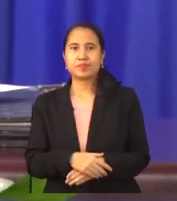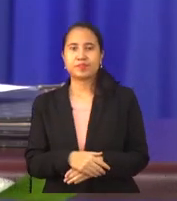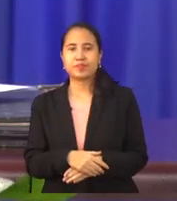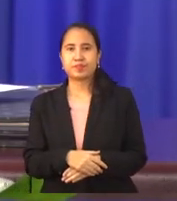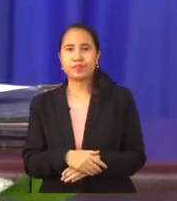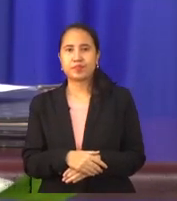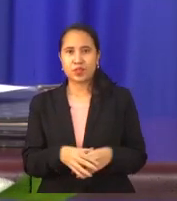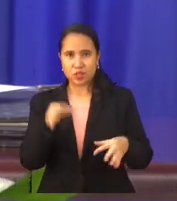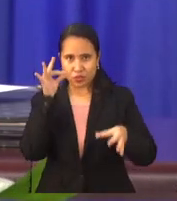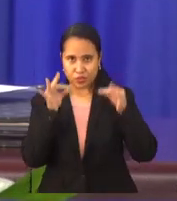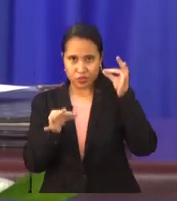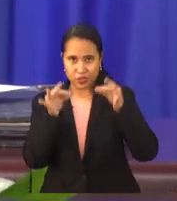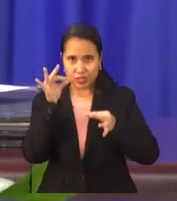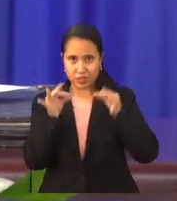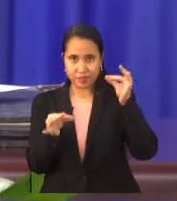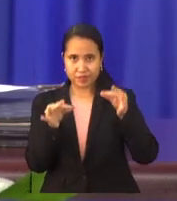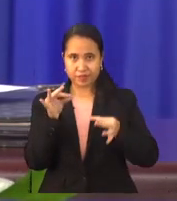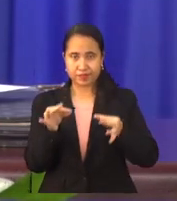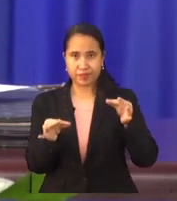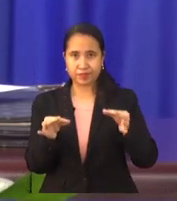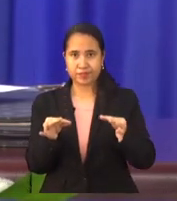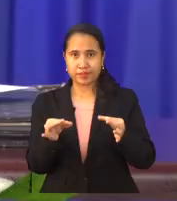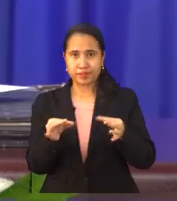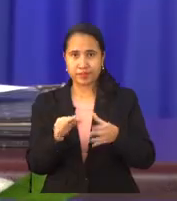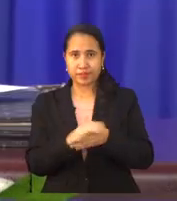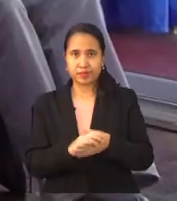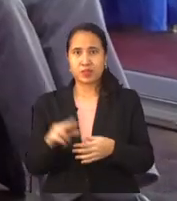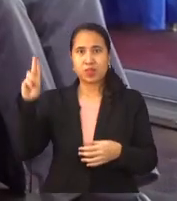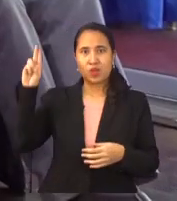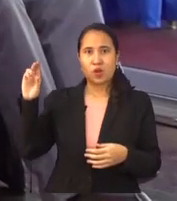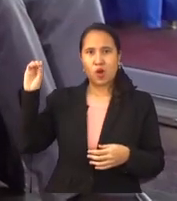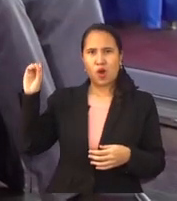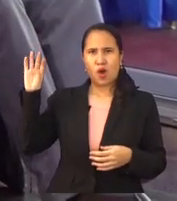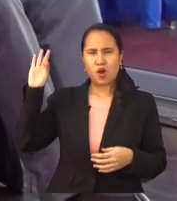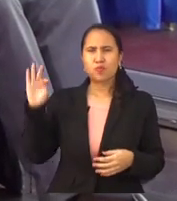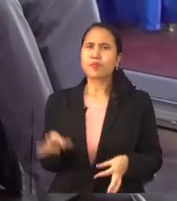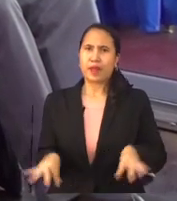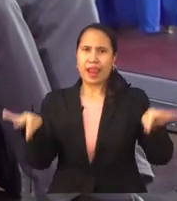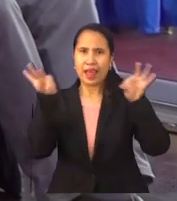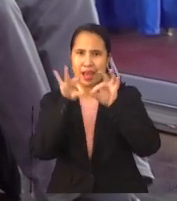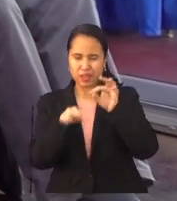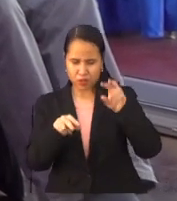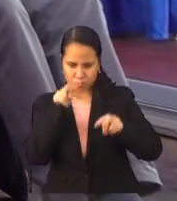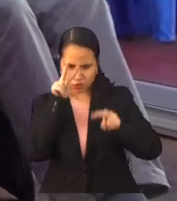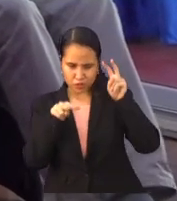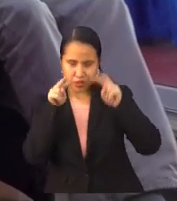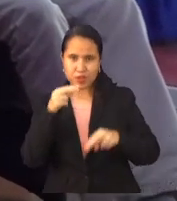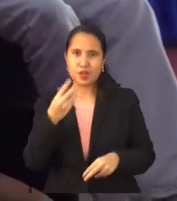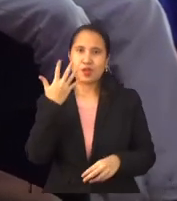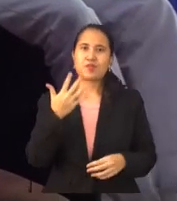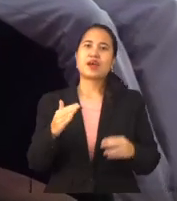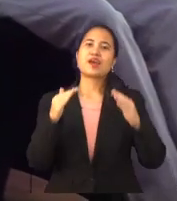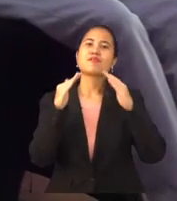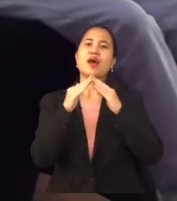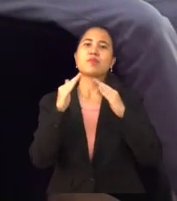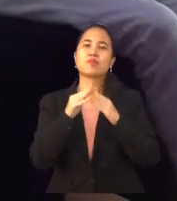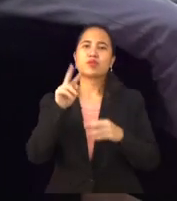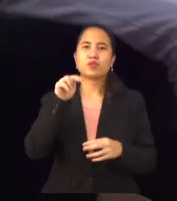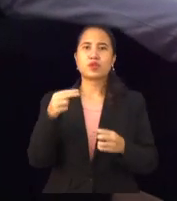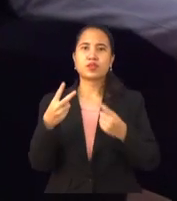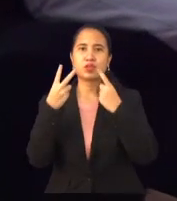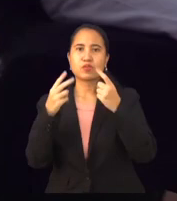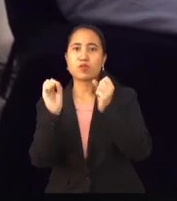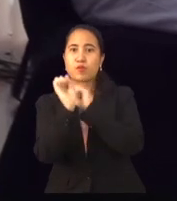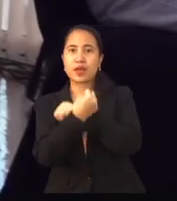Overwegingen bij de toetsing. Het Hof acht het van belang om bij de toetsing van de wet van 5 april 2012 houdende wijziging